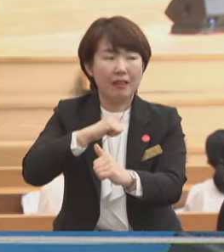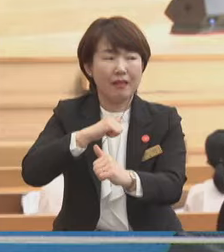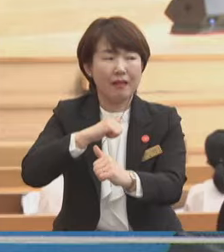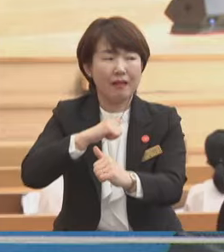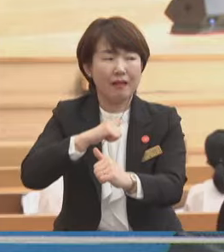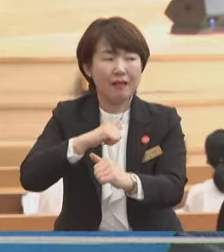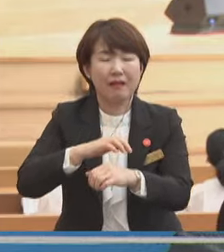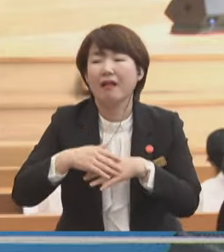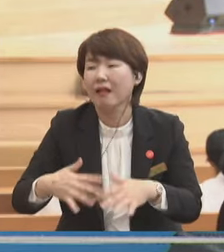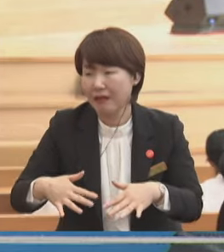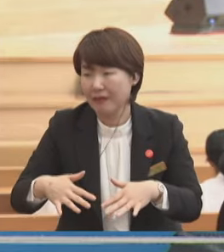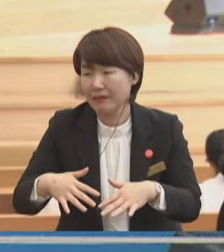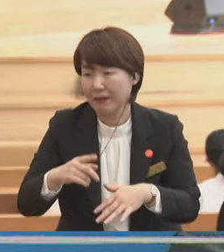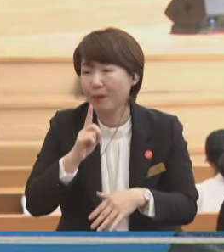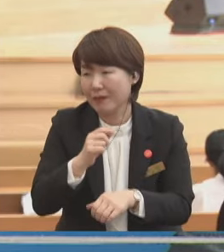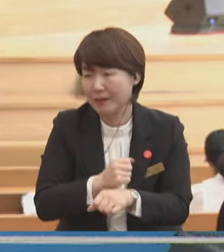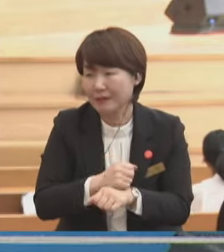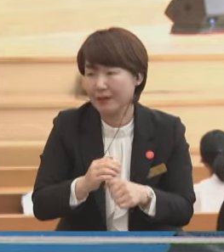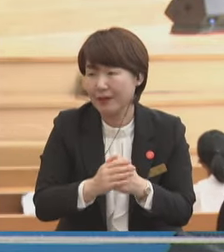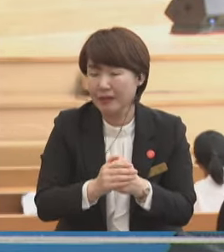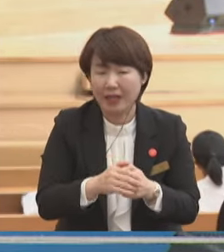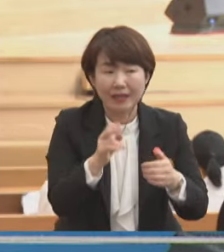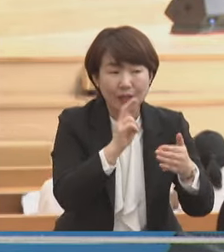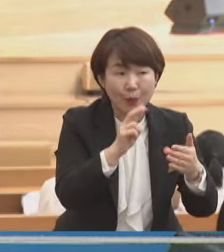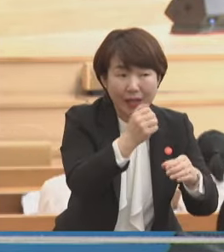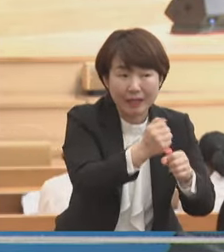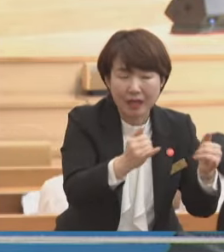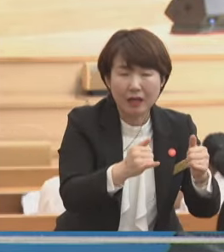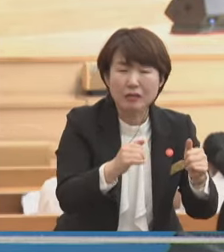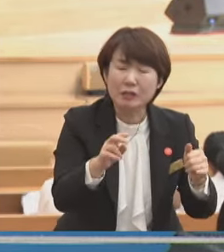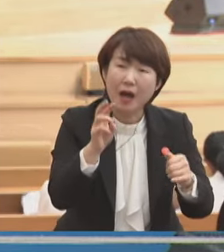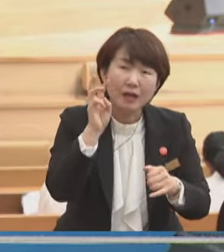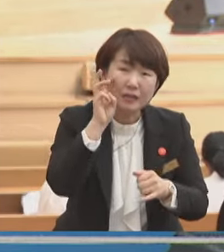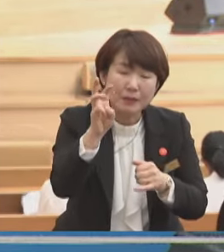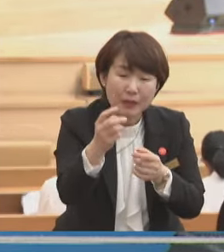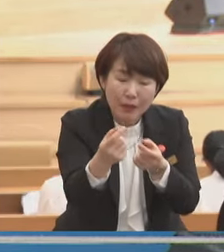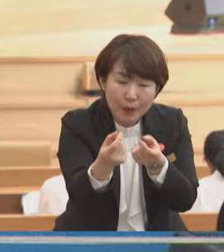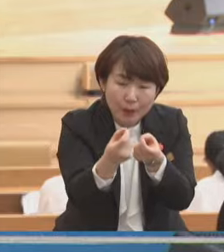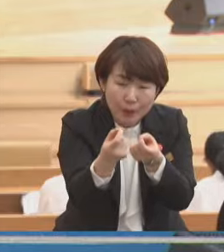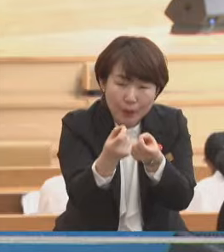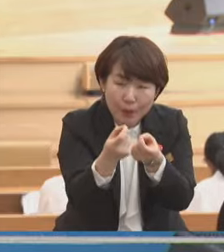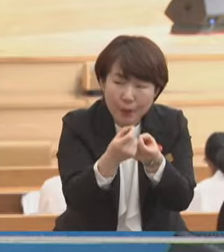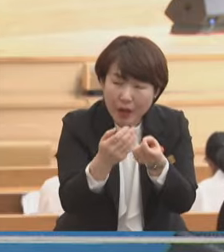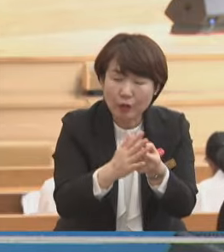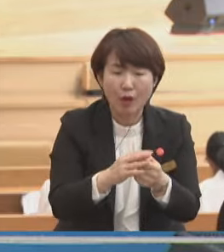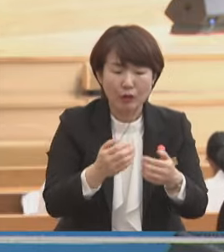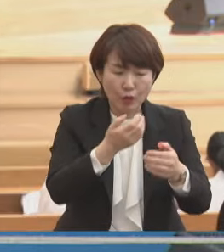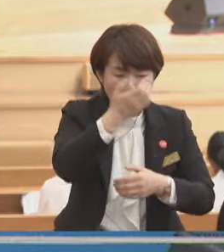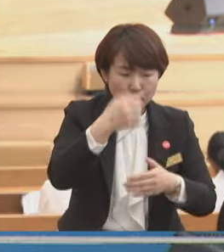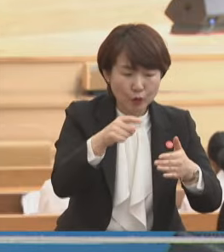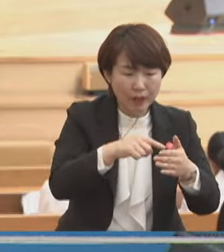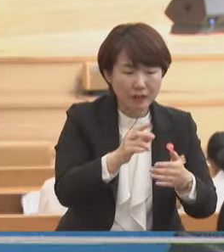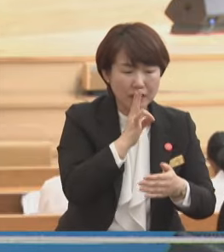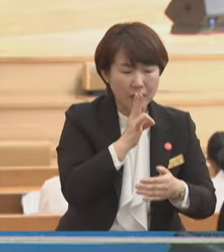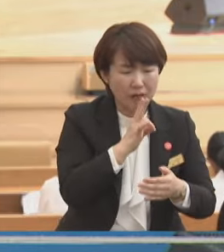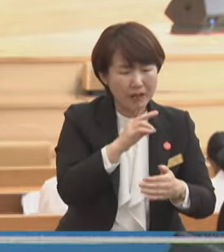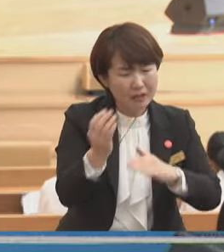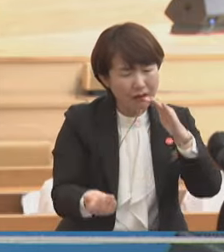얘기하는 거 작곡가가 30일이 다 되어가는데도 자기 꿈에서들은 그 예언이 성취될